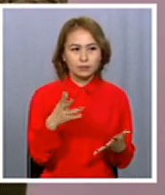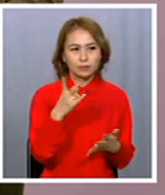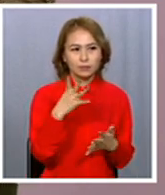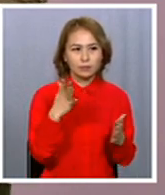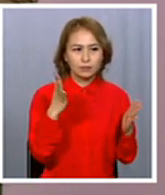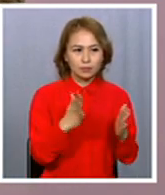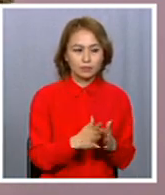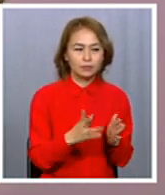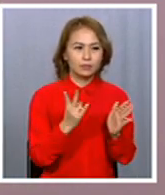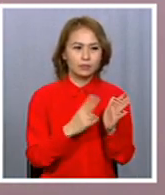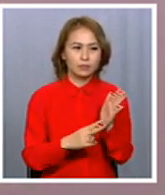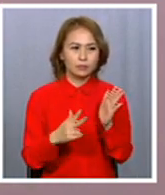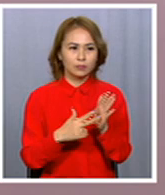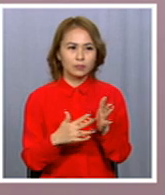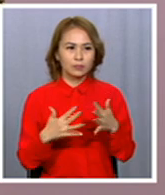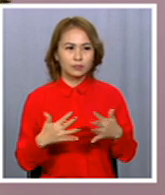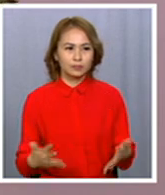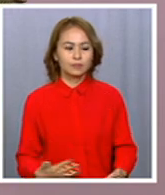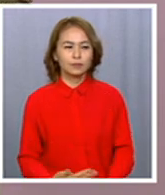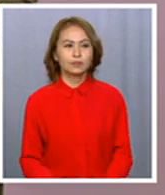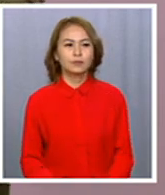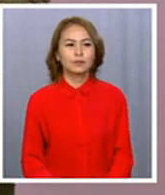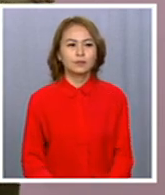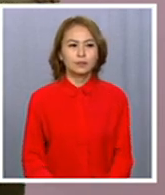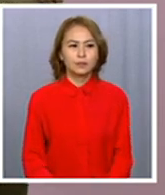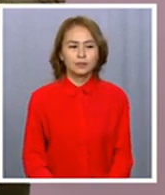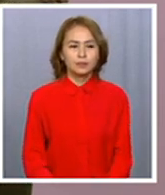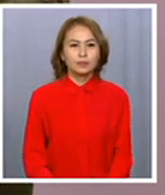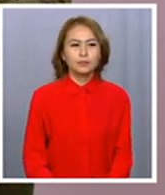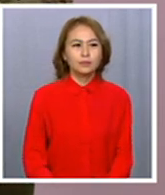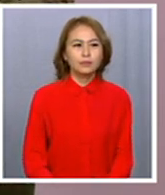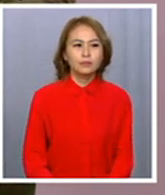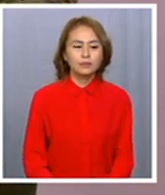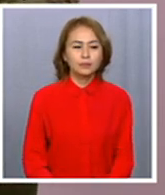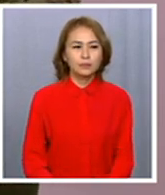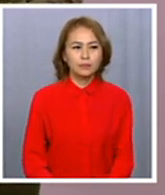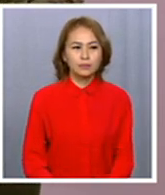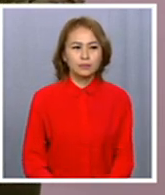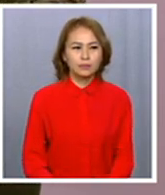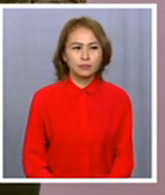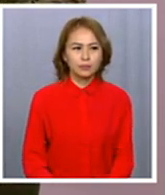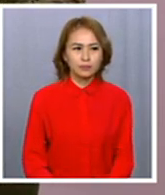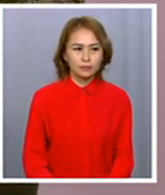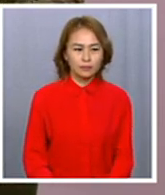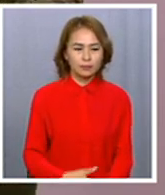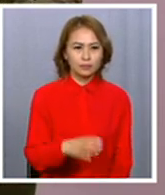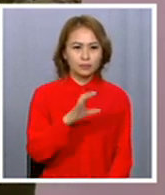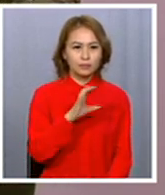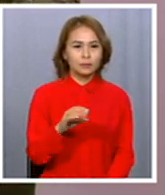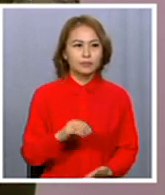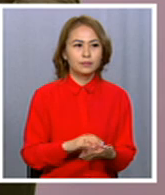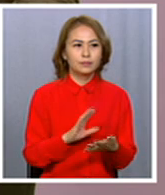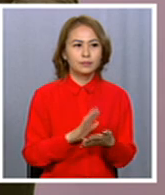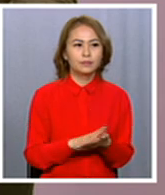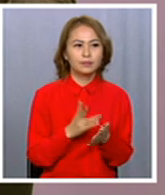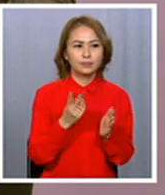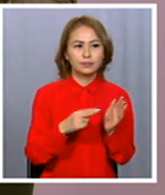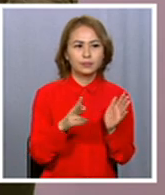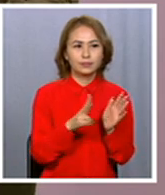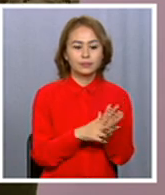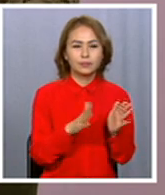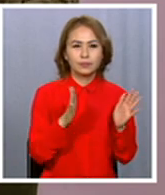кем. Екі теңсіздік түрінде жазып аламыз. С белгісізі 28-ден